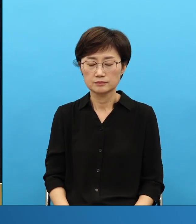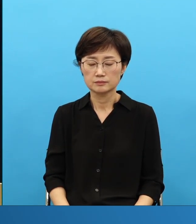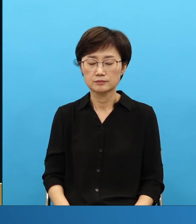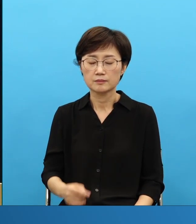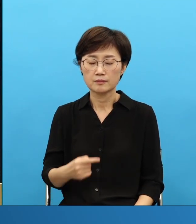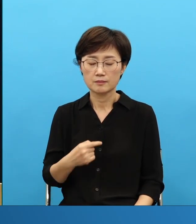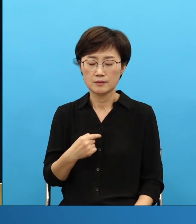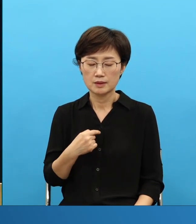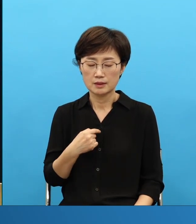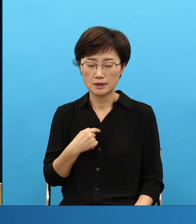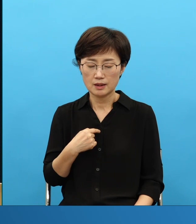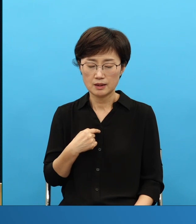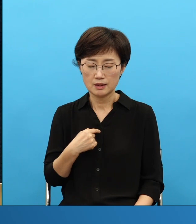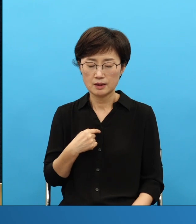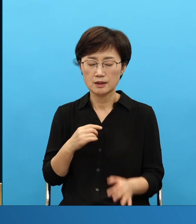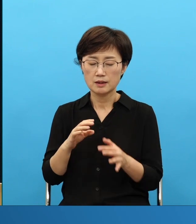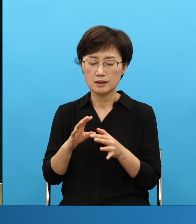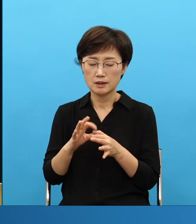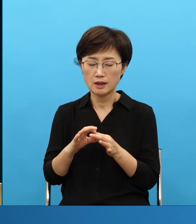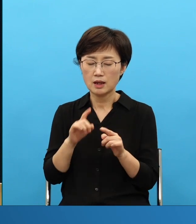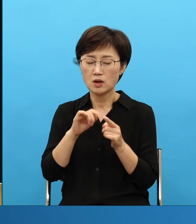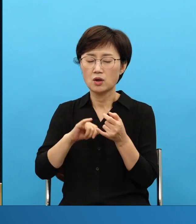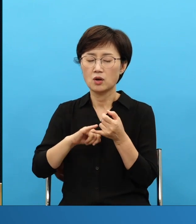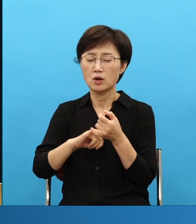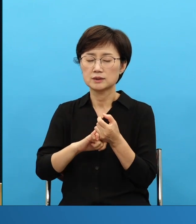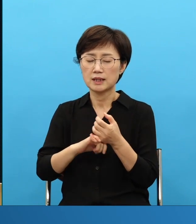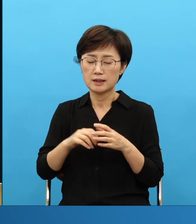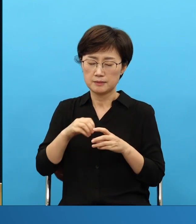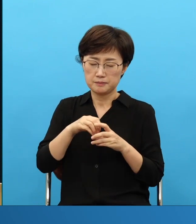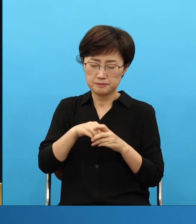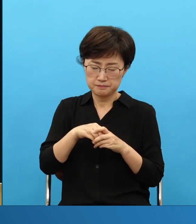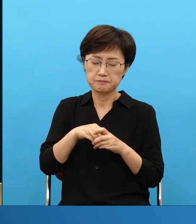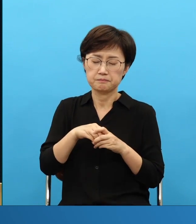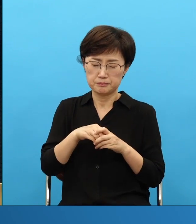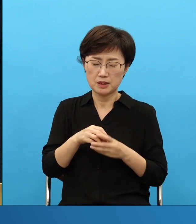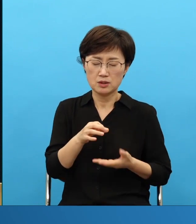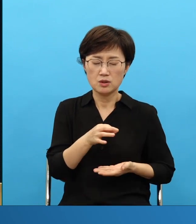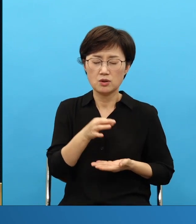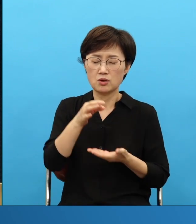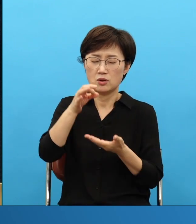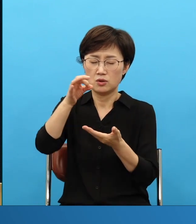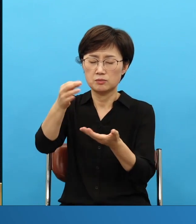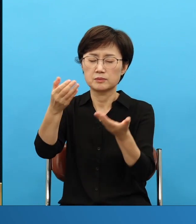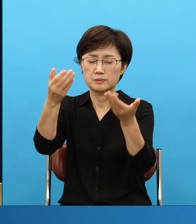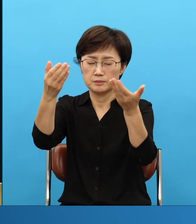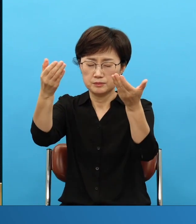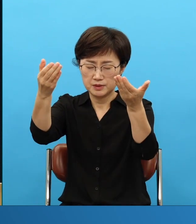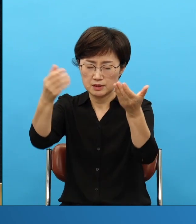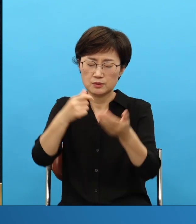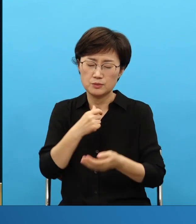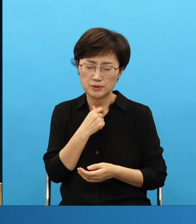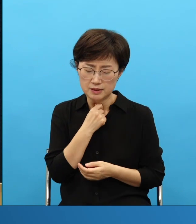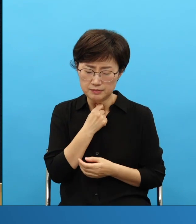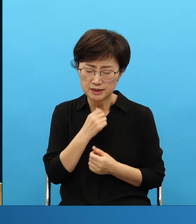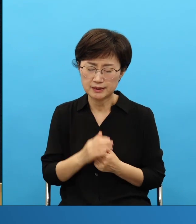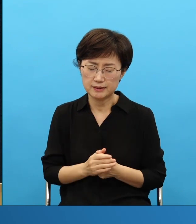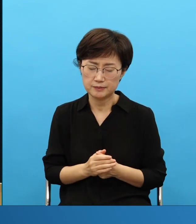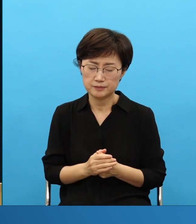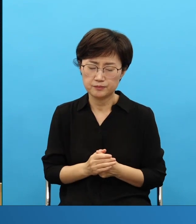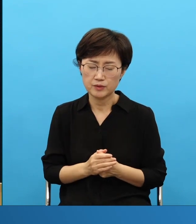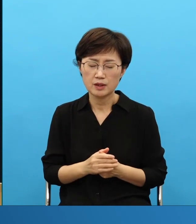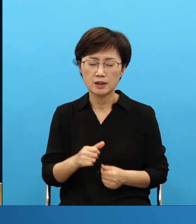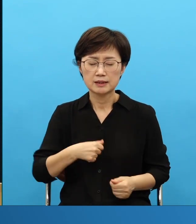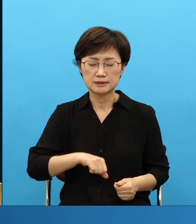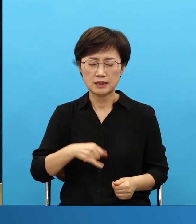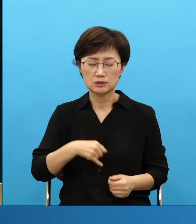나의 언약을 담은 예물이 되게 하옵소서. May this be an offering that contains my covenant. 우리 후대를